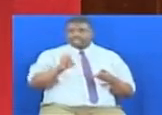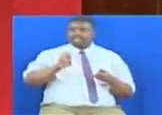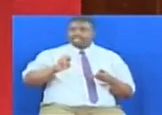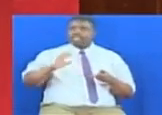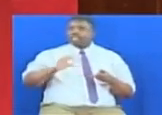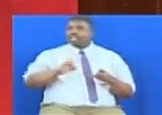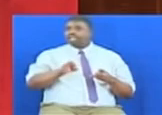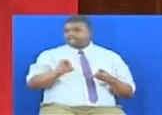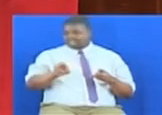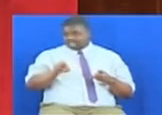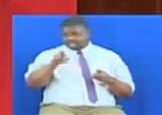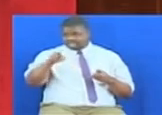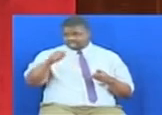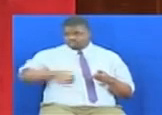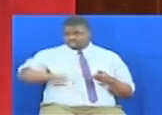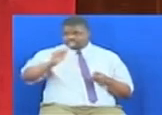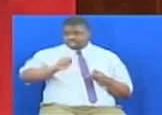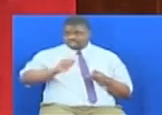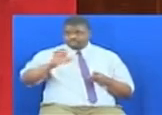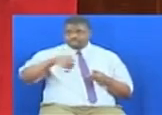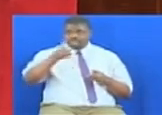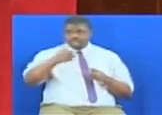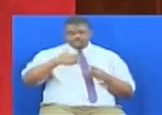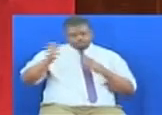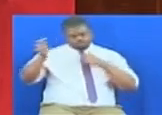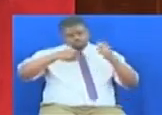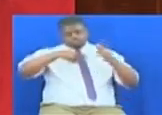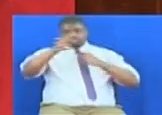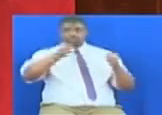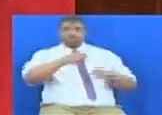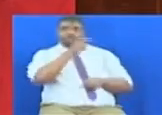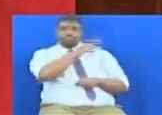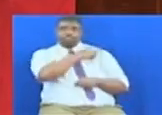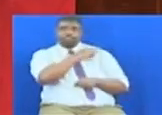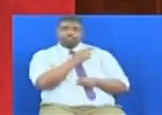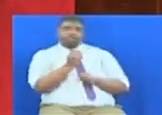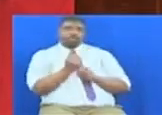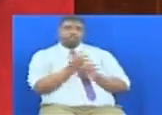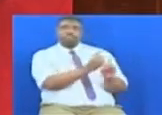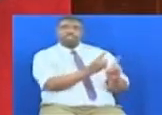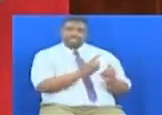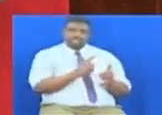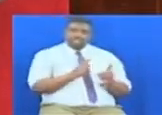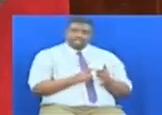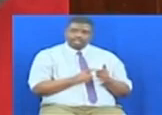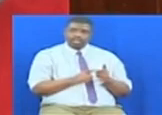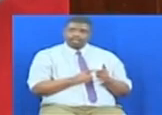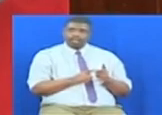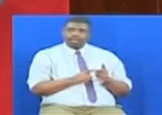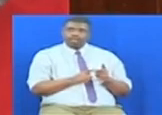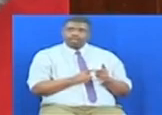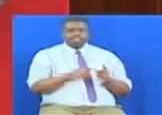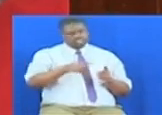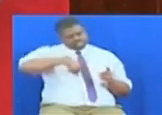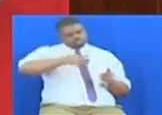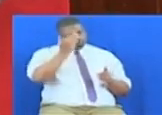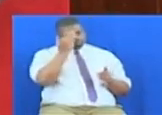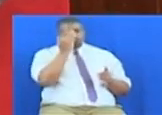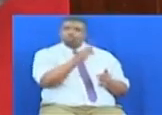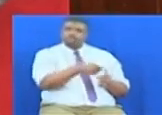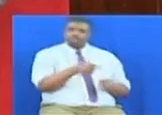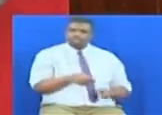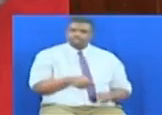na Yembo mwenyewe. Baadaye wakaachana, Mboye akamfuata Medeli. Sisi tunajua alikuwa wapi, alikwenda